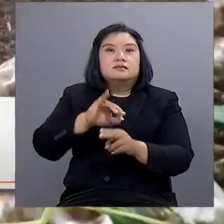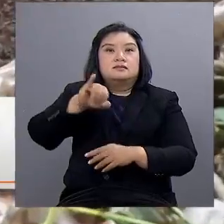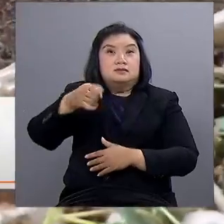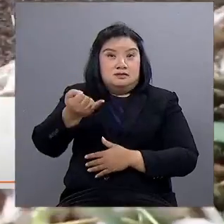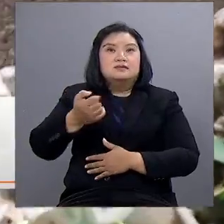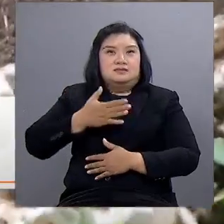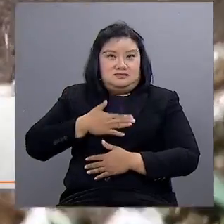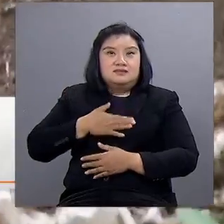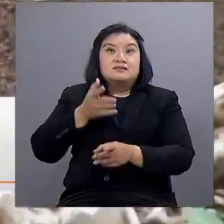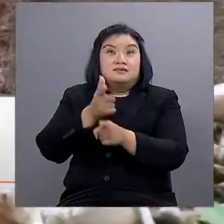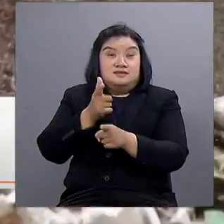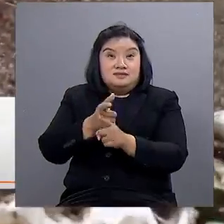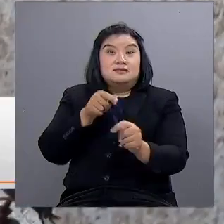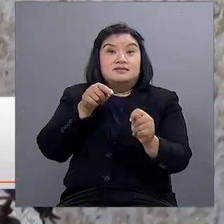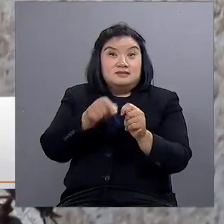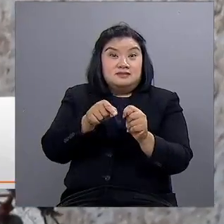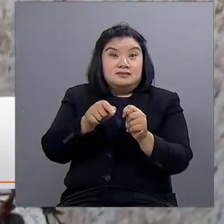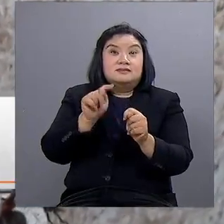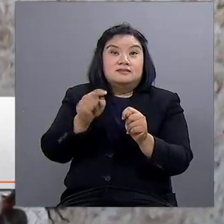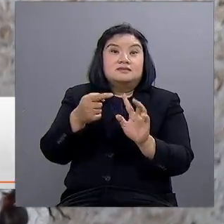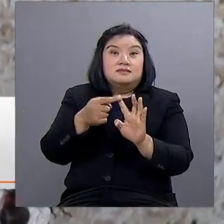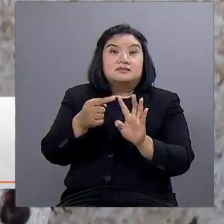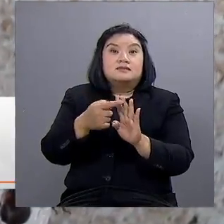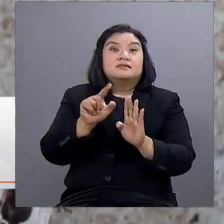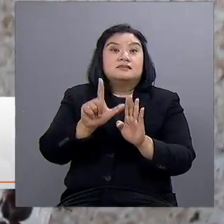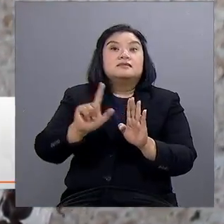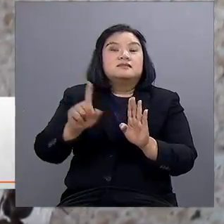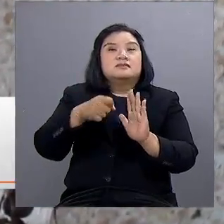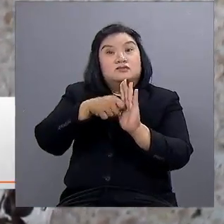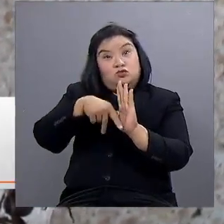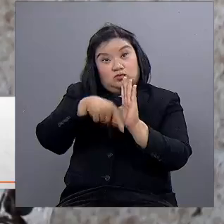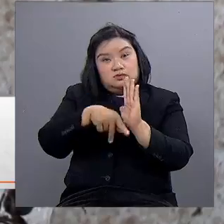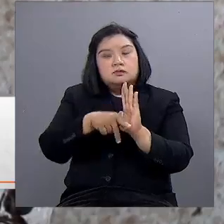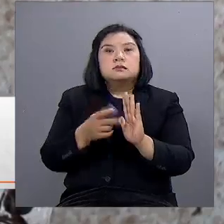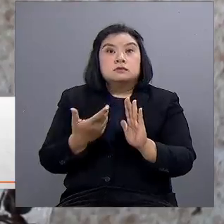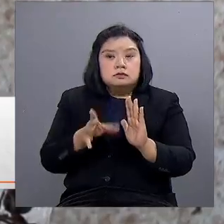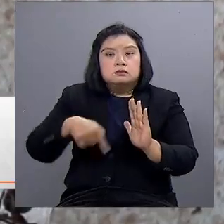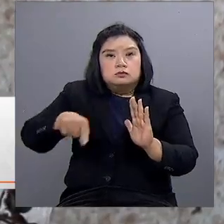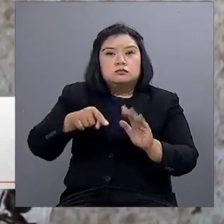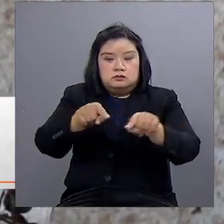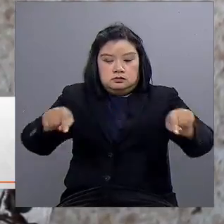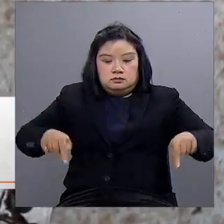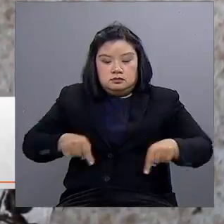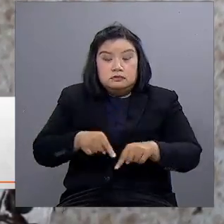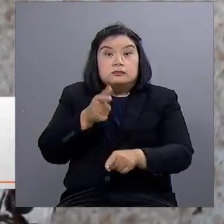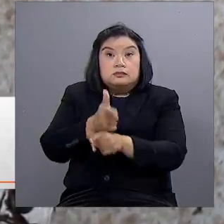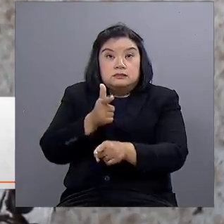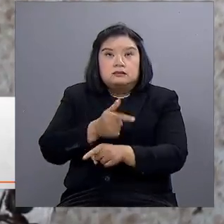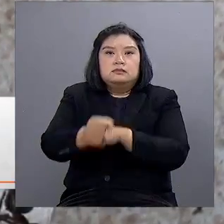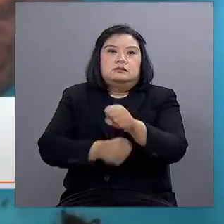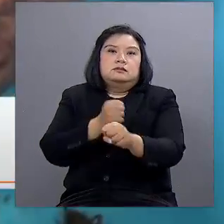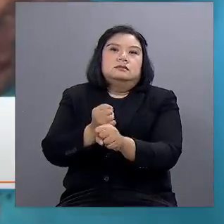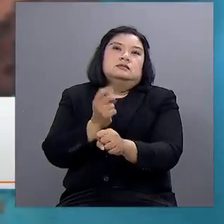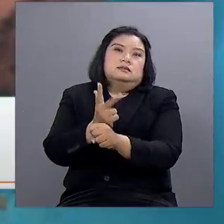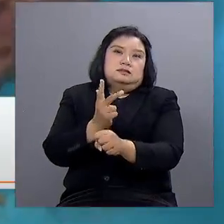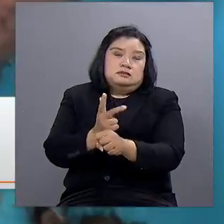ในตำบลทะเลบกอำเภอดอนเจดีจังหวัดสุพรรณบุรีเลี้ยงจิ้งหรีดมานานกว่า3ปีนะครับคุณใจเล่าให้ฟังว่าช่วงแรก